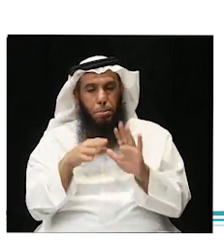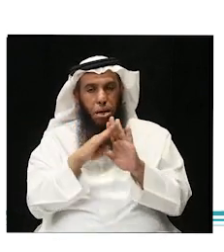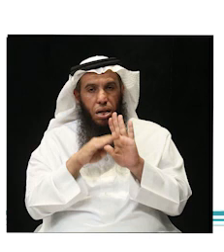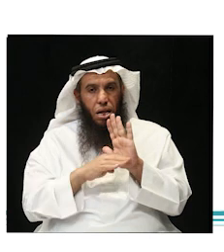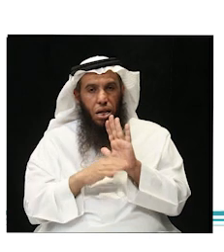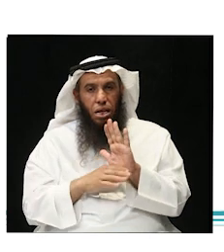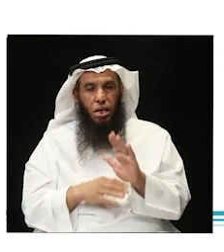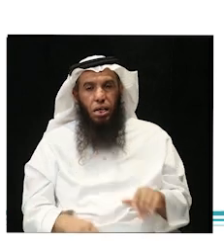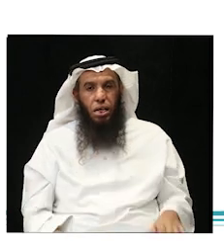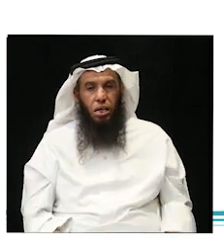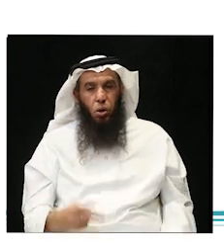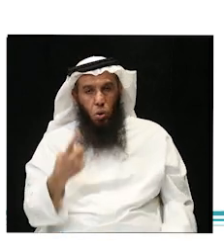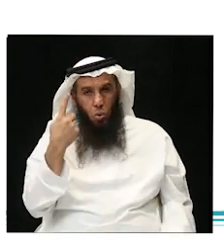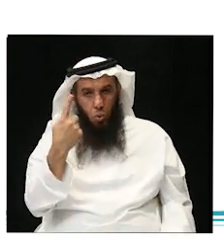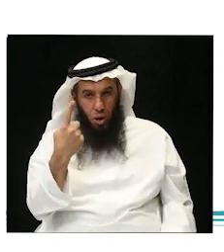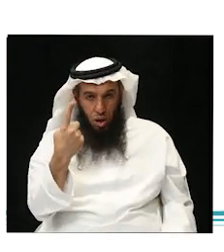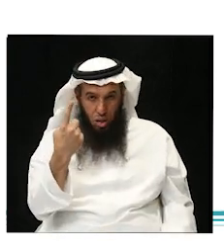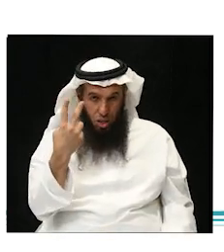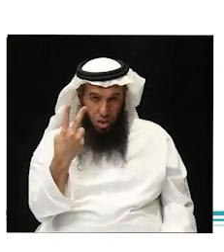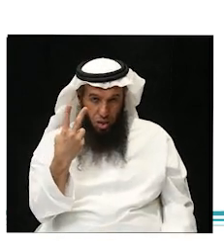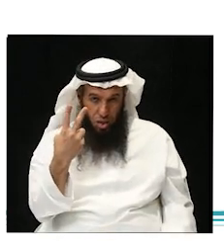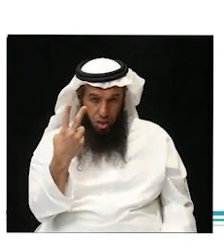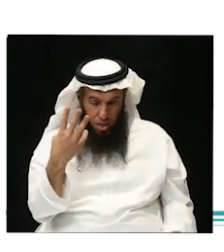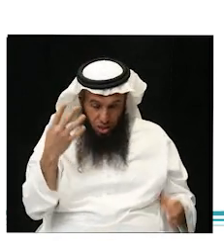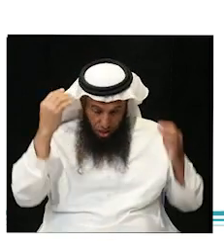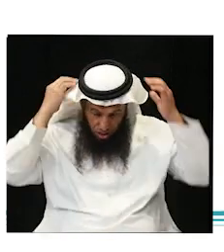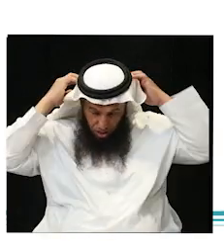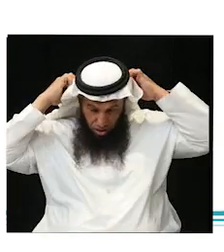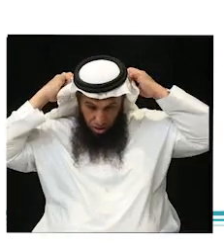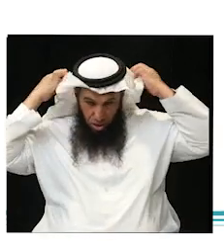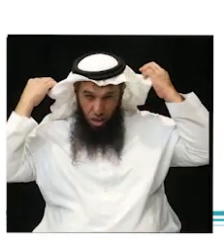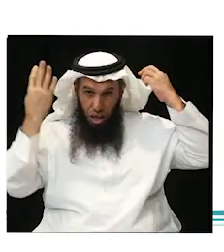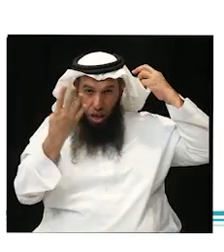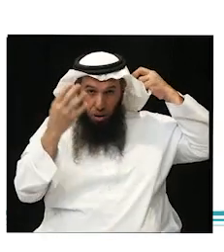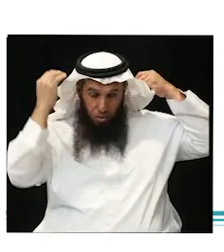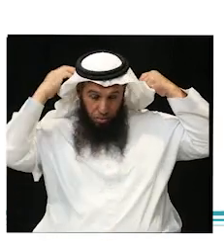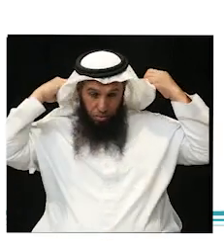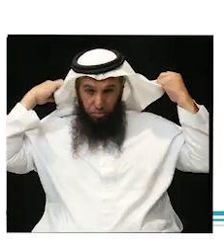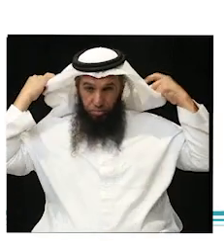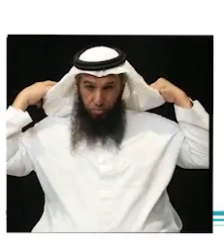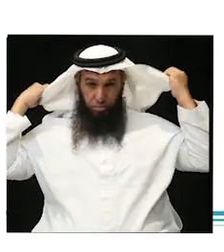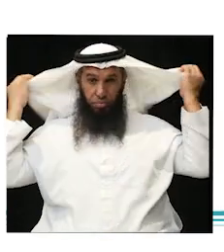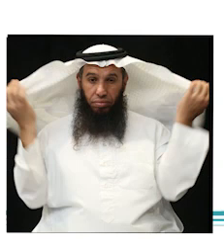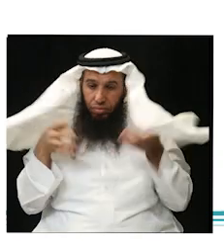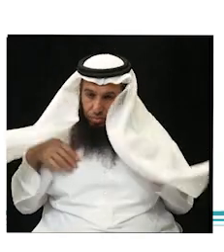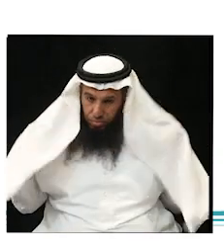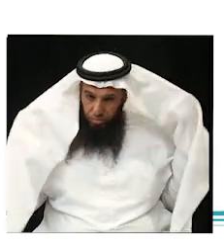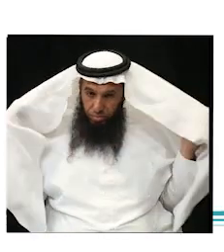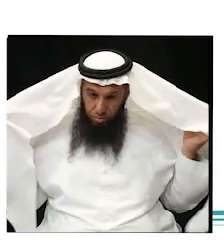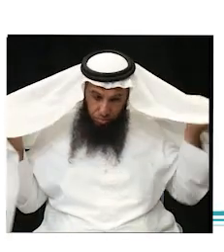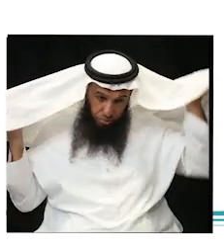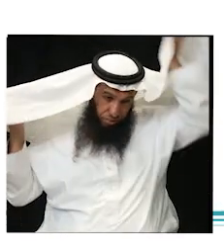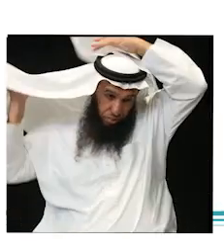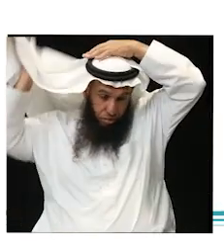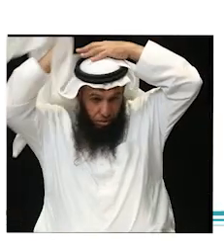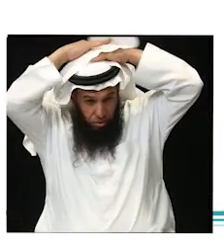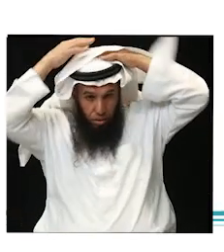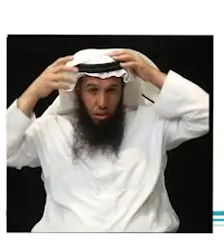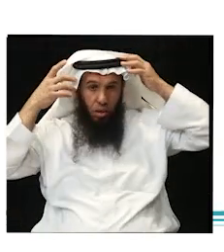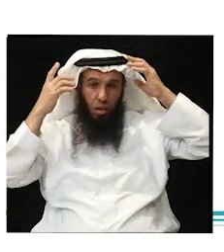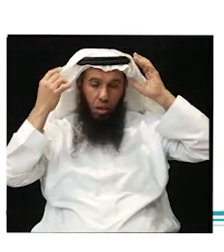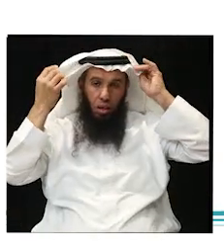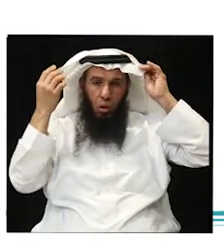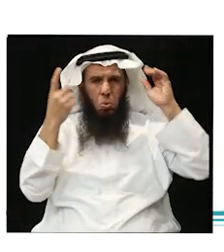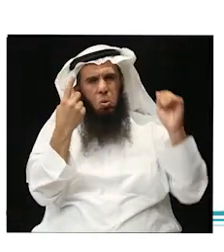واحد واثنين مثل بعض. هي محبة الله تعالى، وهي هذا تعريفها، محبة العبودية المستلزمة